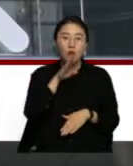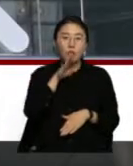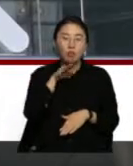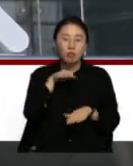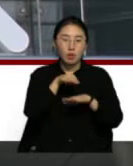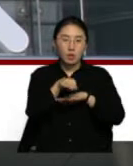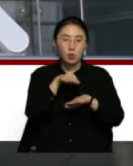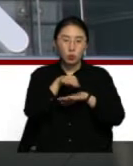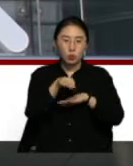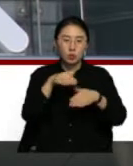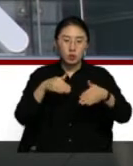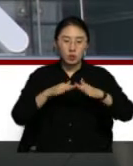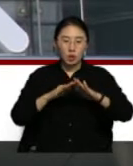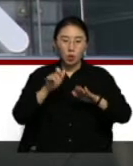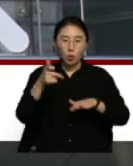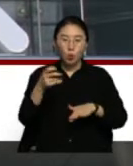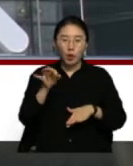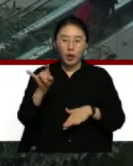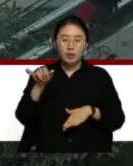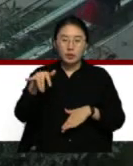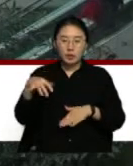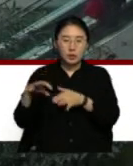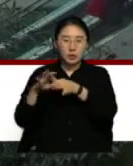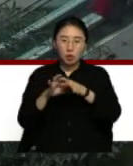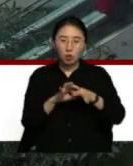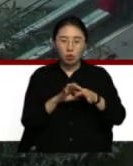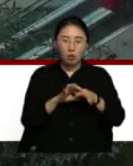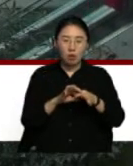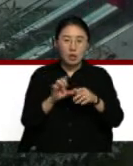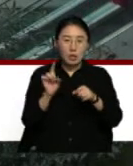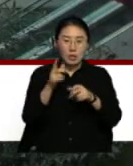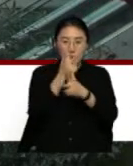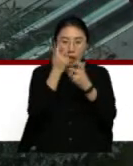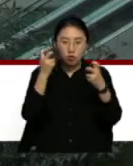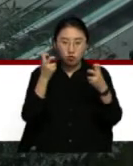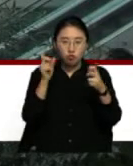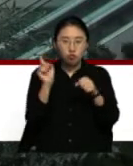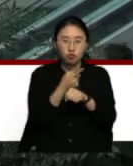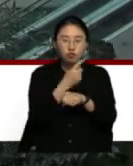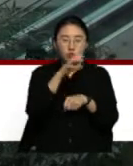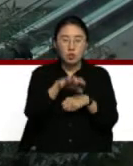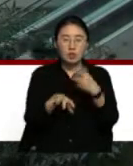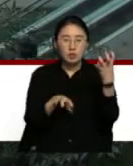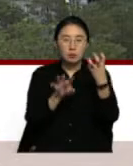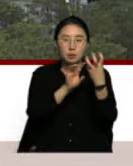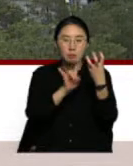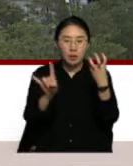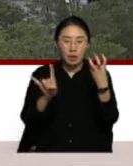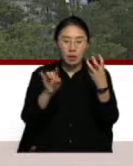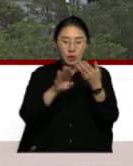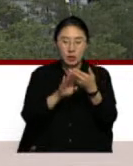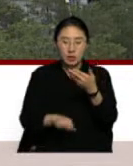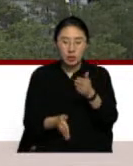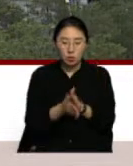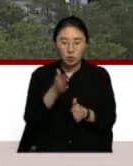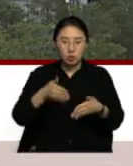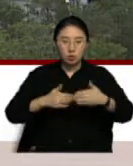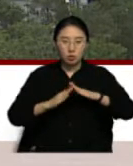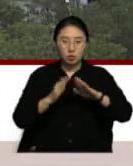신사옥과 코엑스를 연결하면 잠실야구장 30배 규모의 지하도시가 생기는 겁니다.